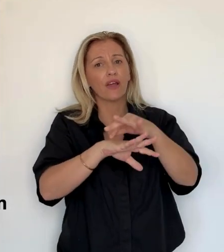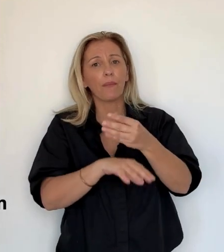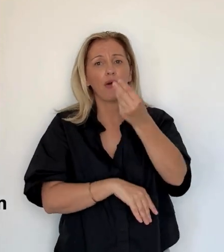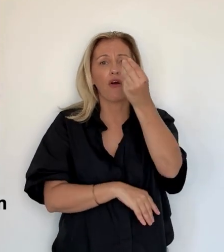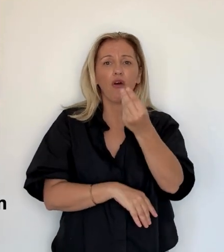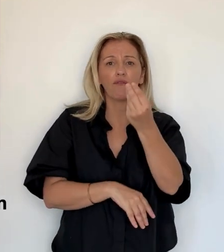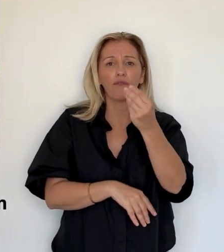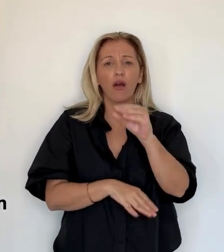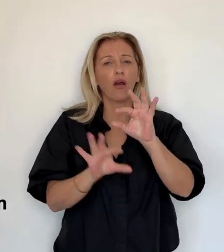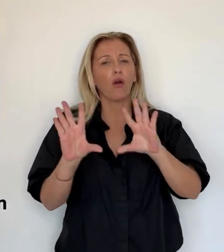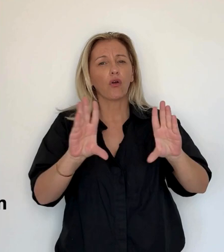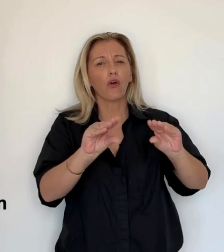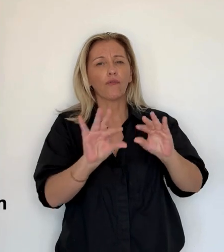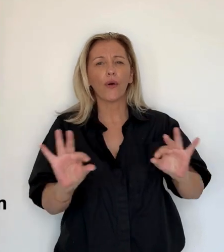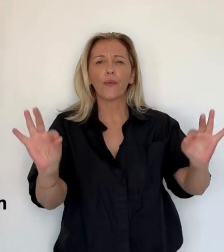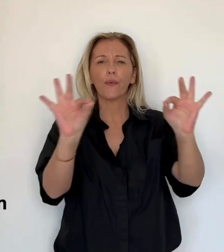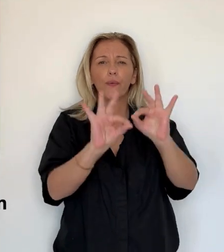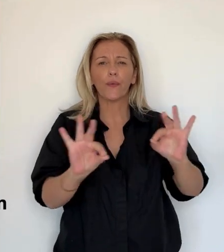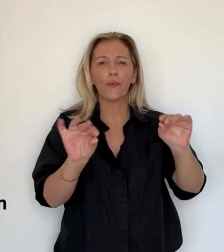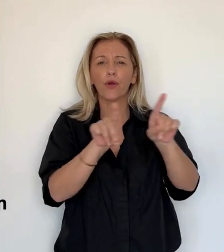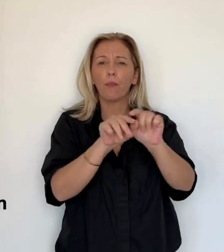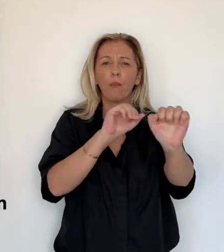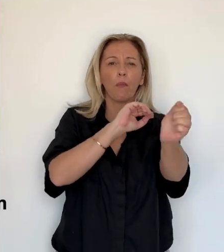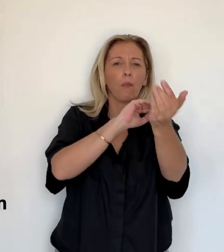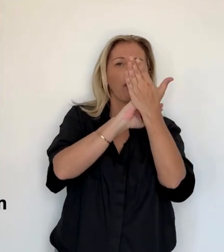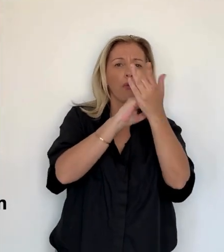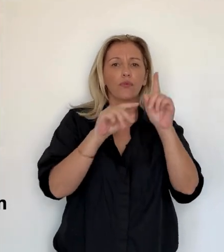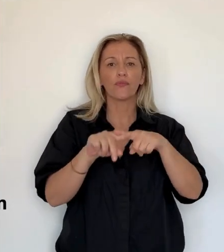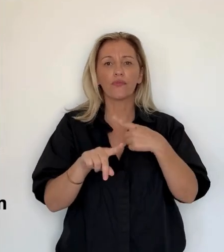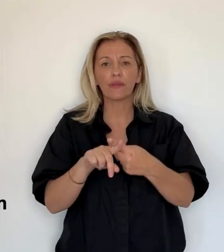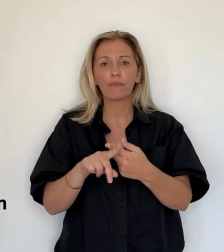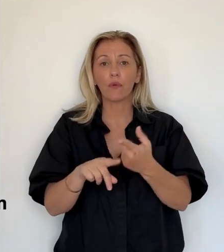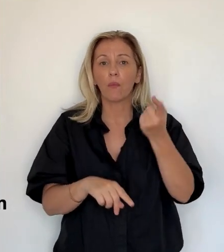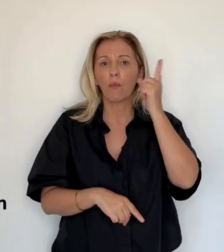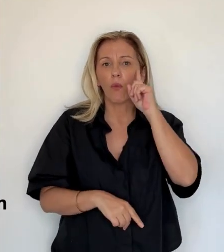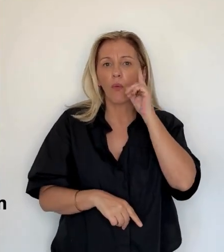mer avec leurs femmes et leurs enfants, dans les conditions terribles